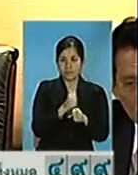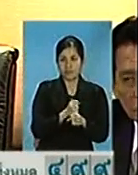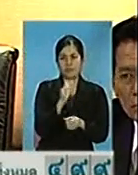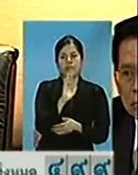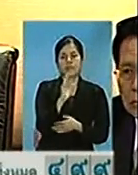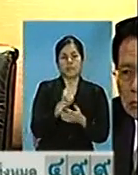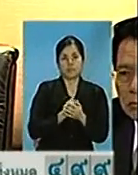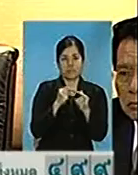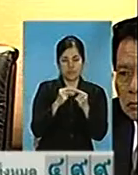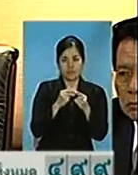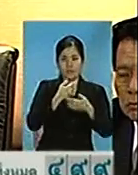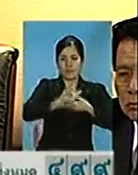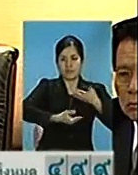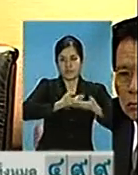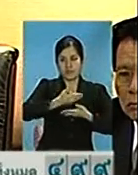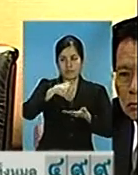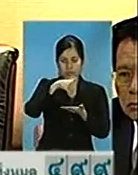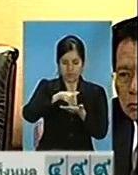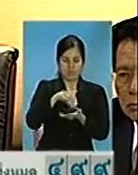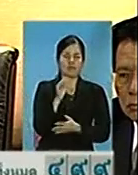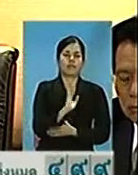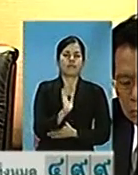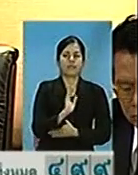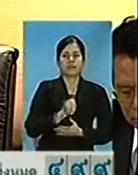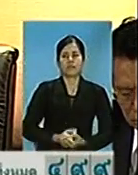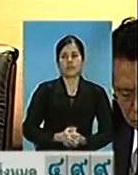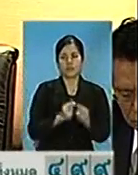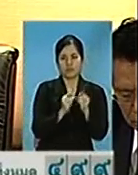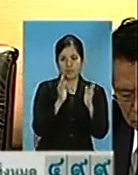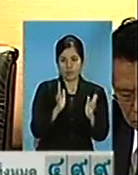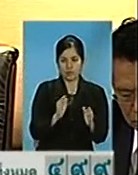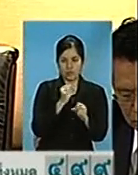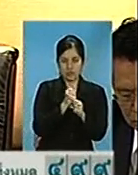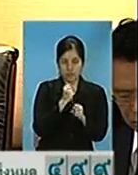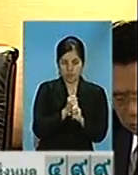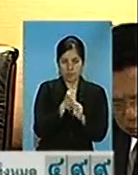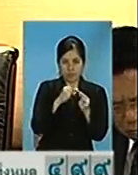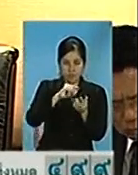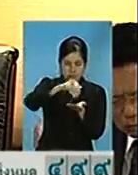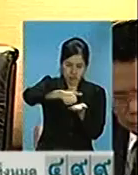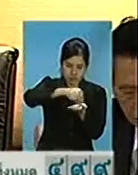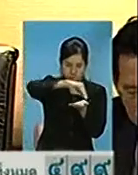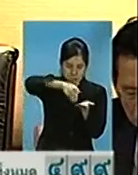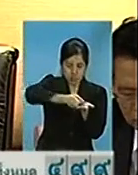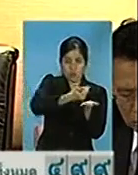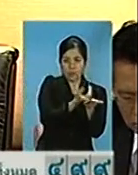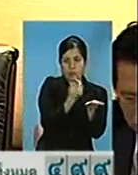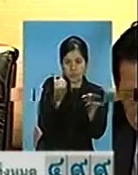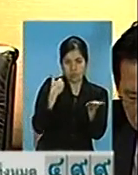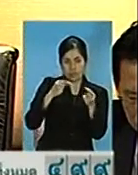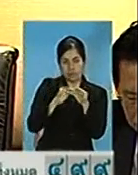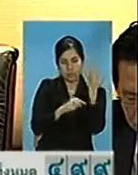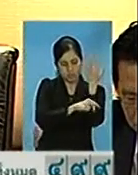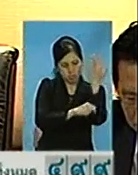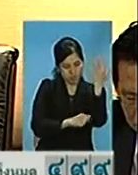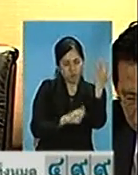เอาเงินพวกนี้ไปสร้างตลาดกลางให้ไม่ใช่ครับคนทำถ้วยรองยางคนผลิตปุ๋ย